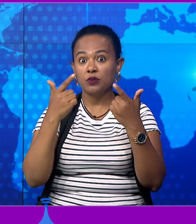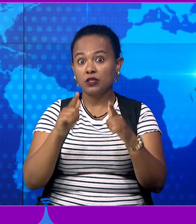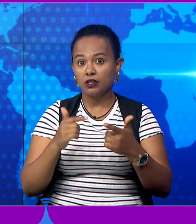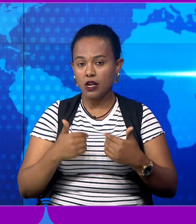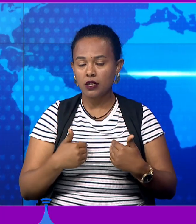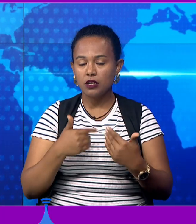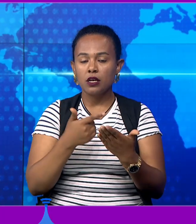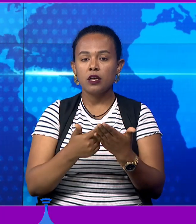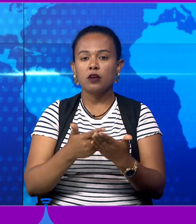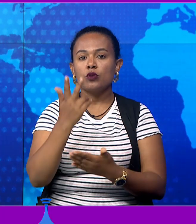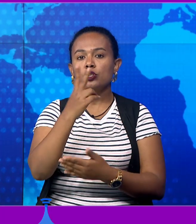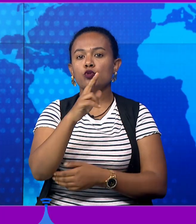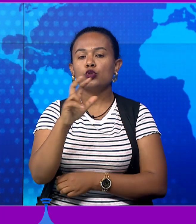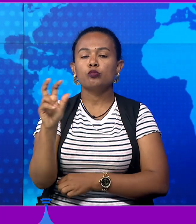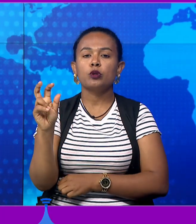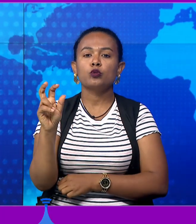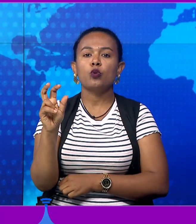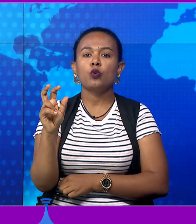ይሄ ወደ